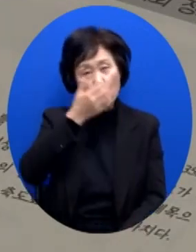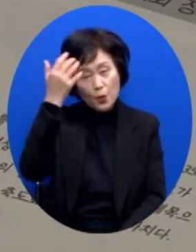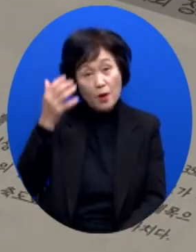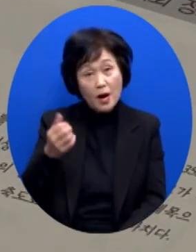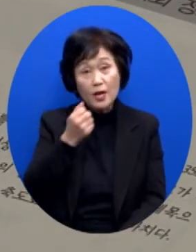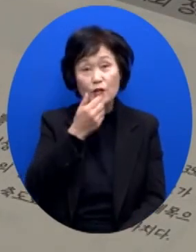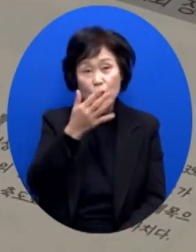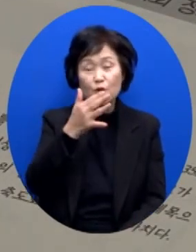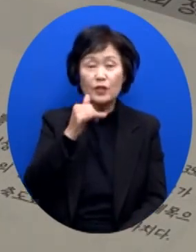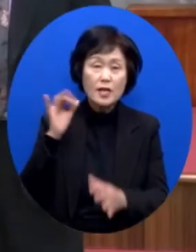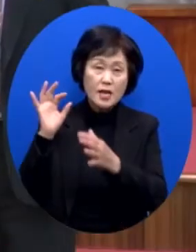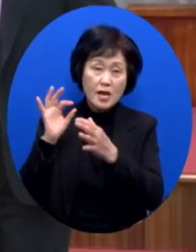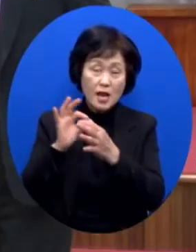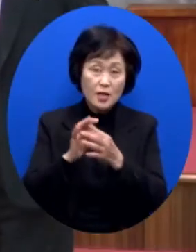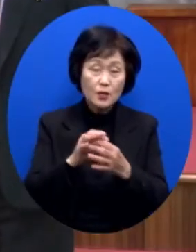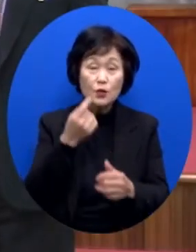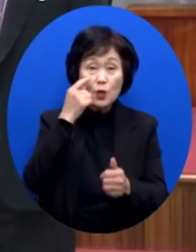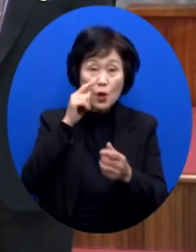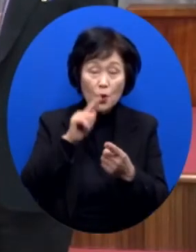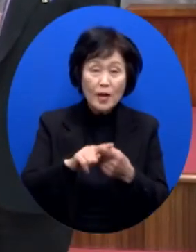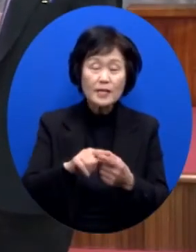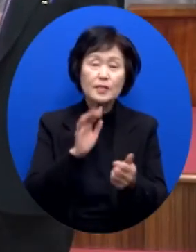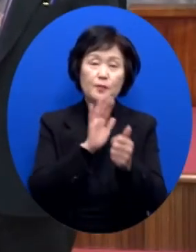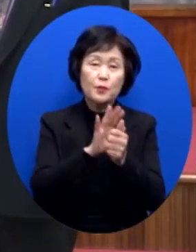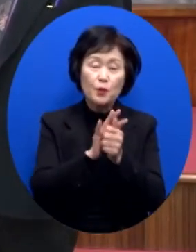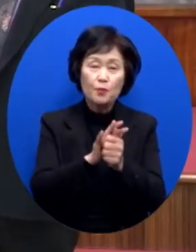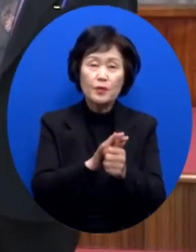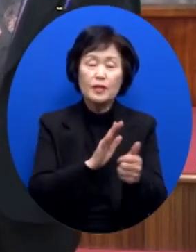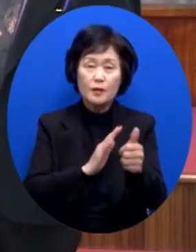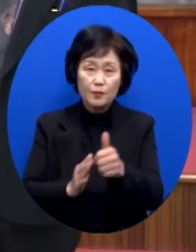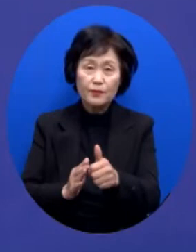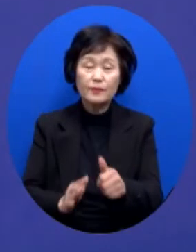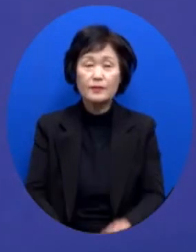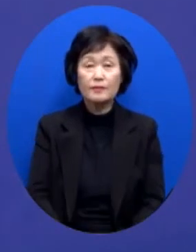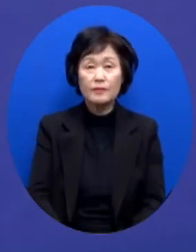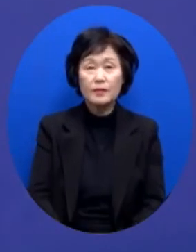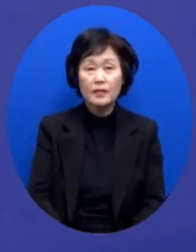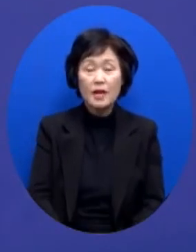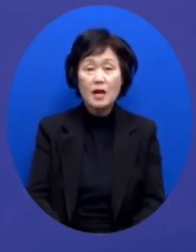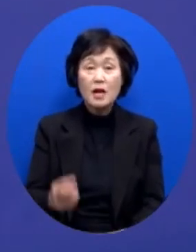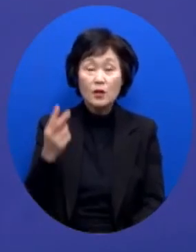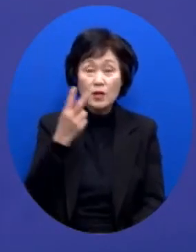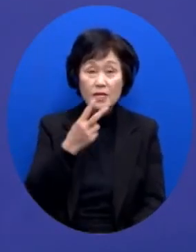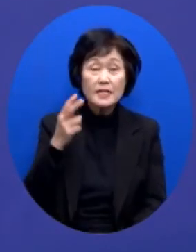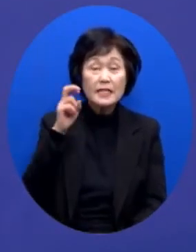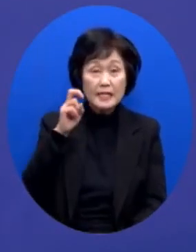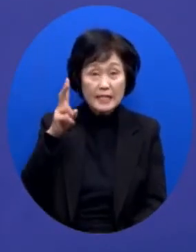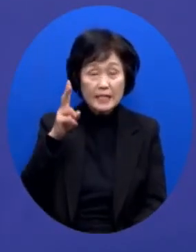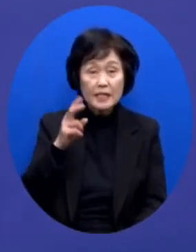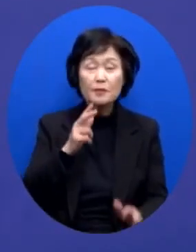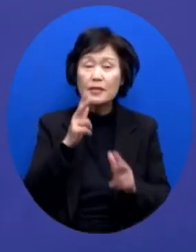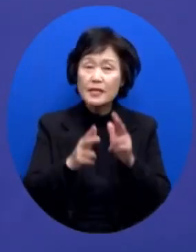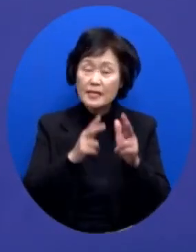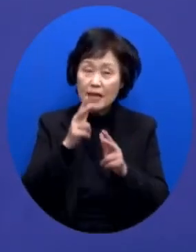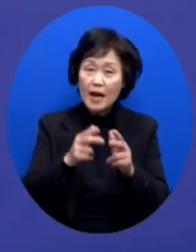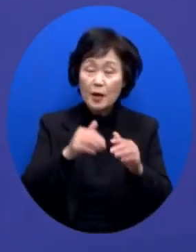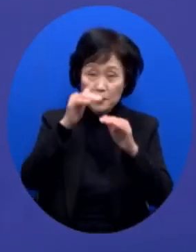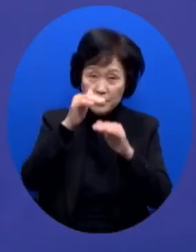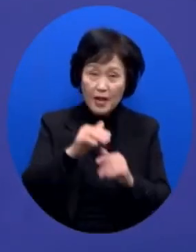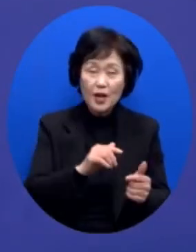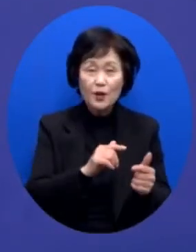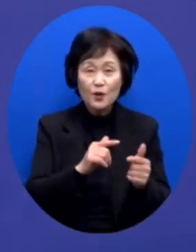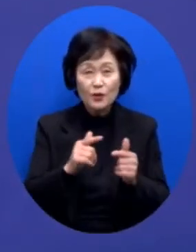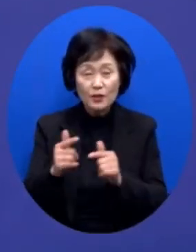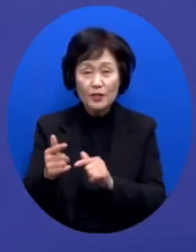사업계획 안 봉독 등 해외 뭐 처리를 진행했습니다 좀 2 기독교 대한 성결교회 제주 직할 지방의 3